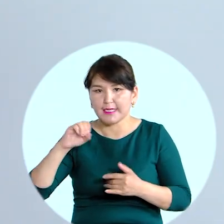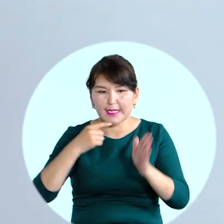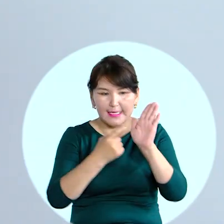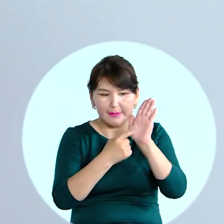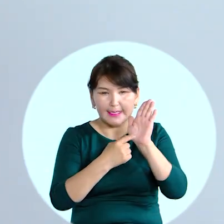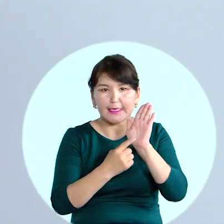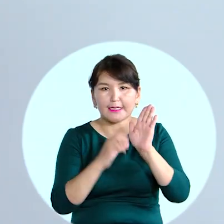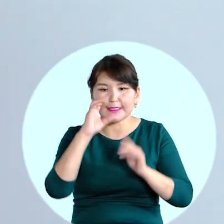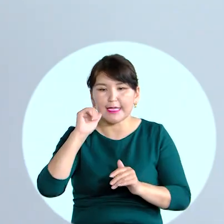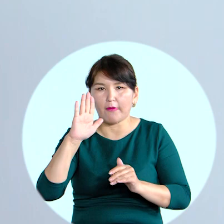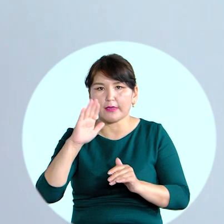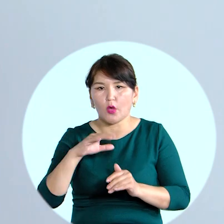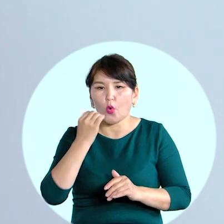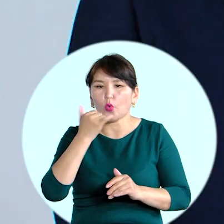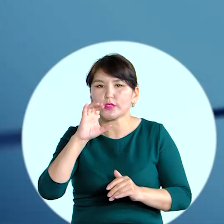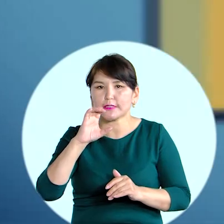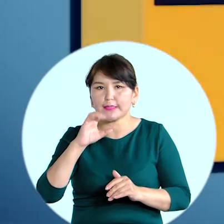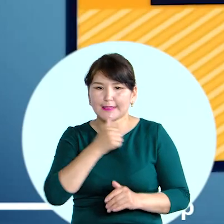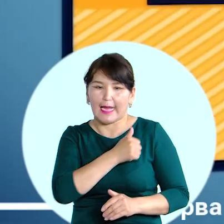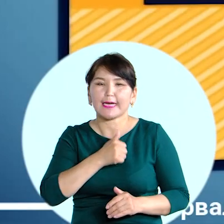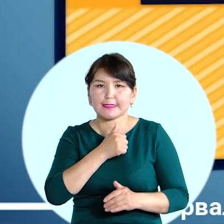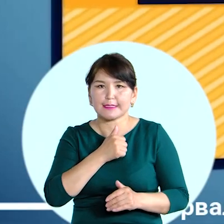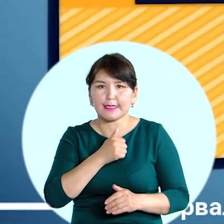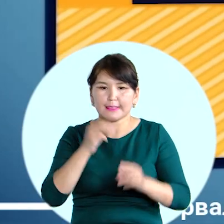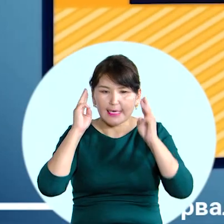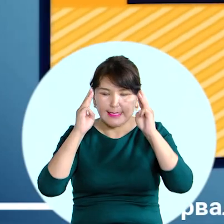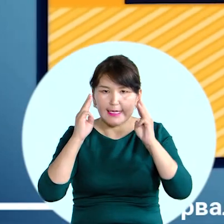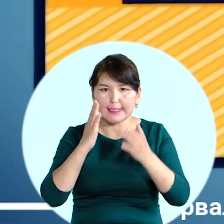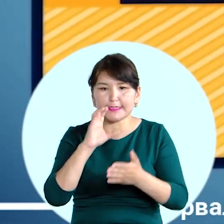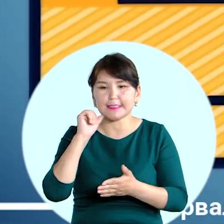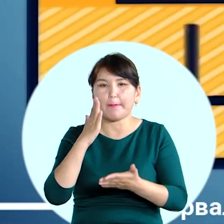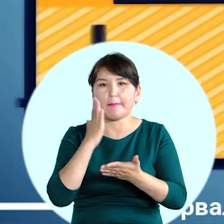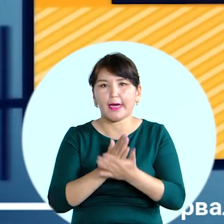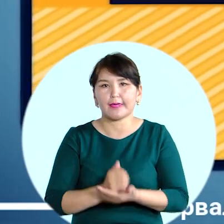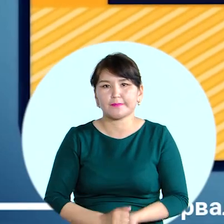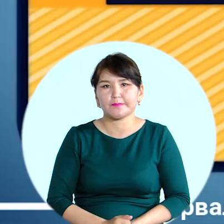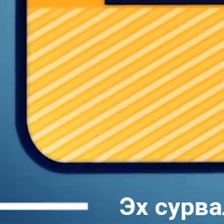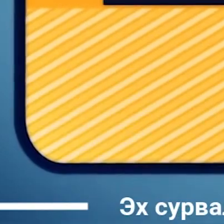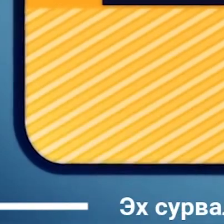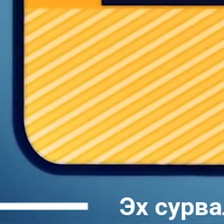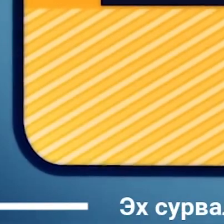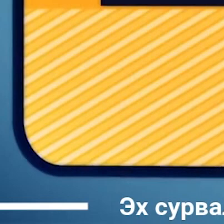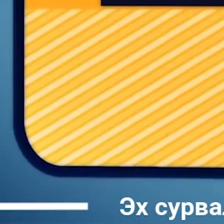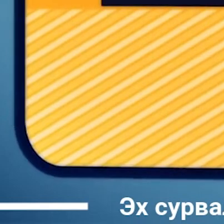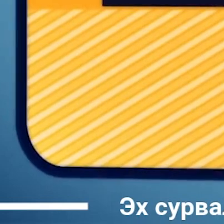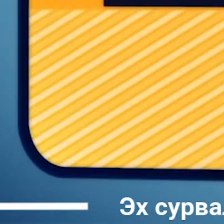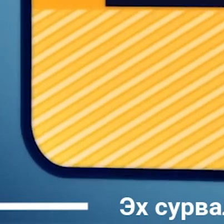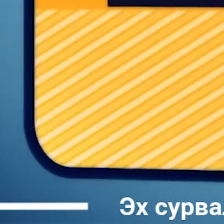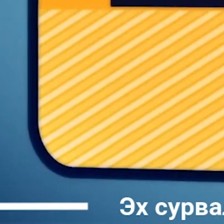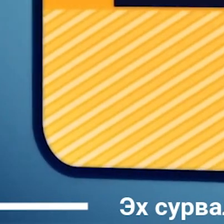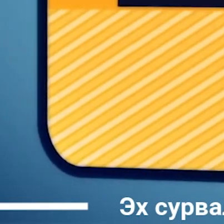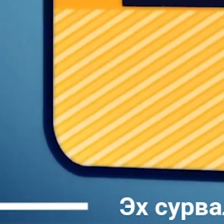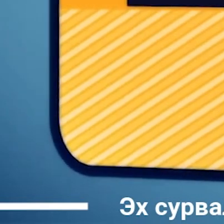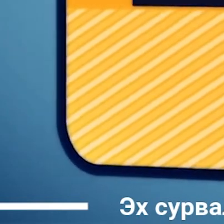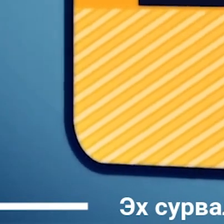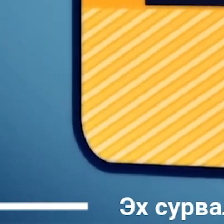юм байна гэж бид нэр ойлгож болох байна. Ус түгэх байрнаас таны гэрт хүртэл унтны усыг